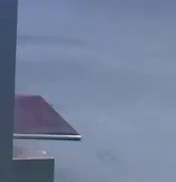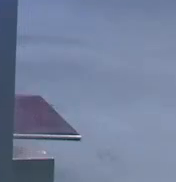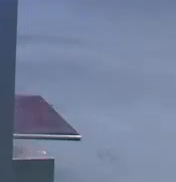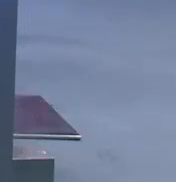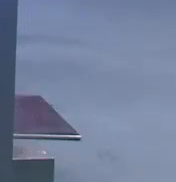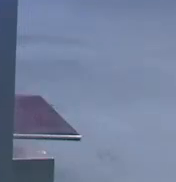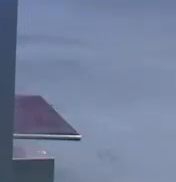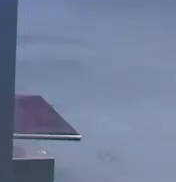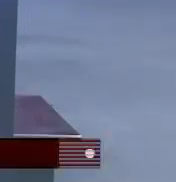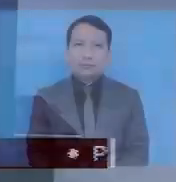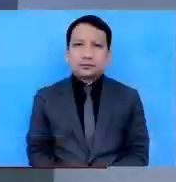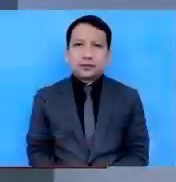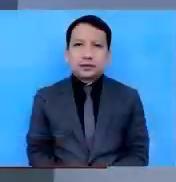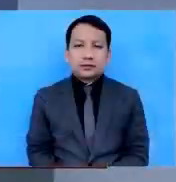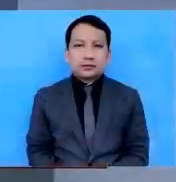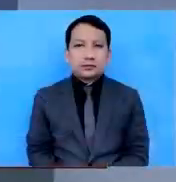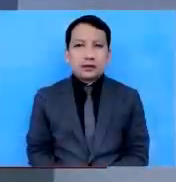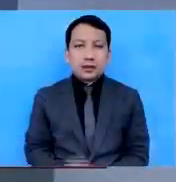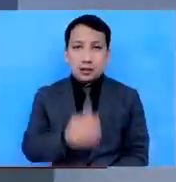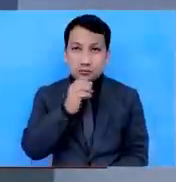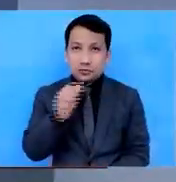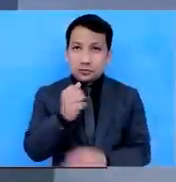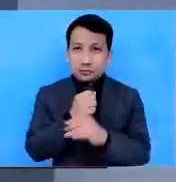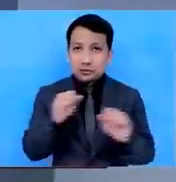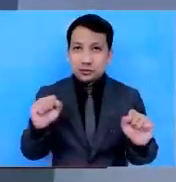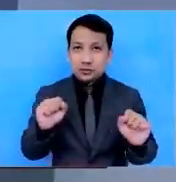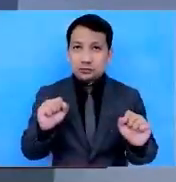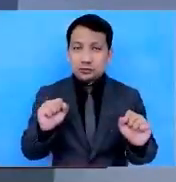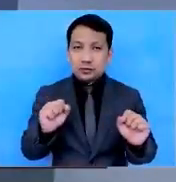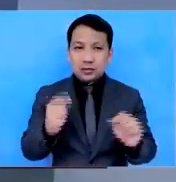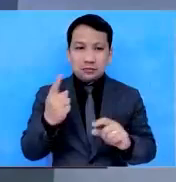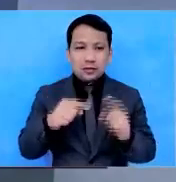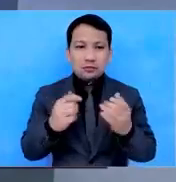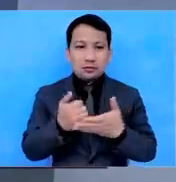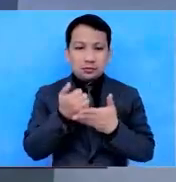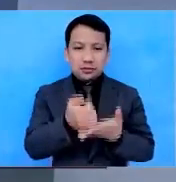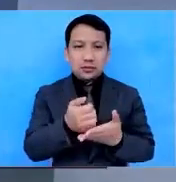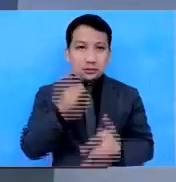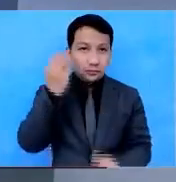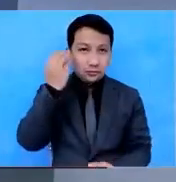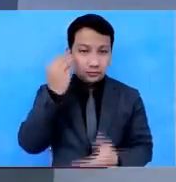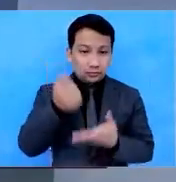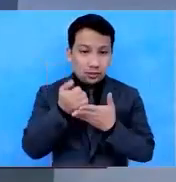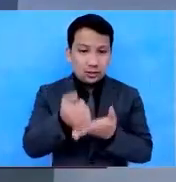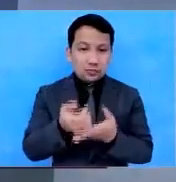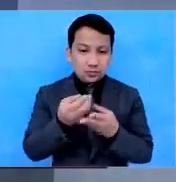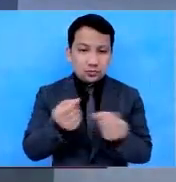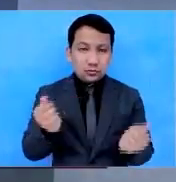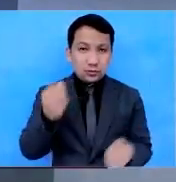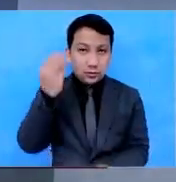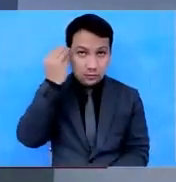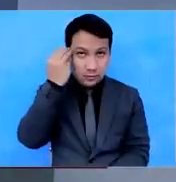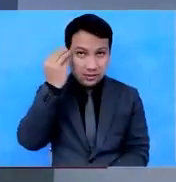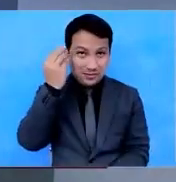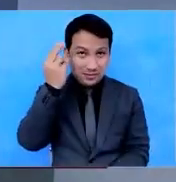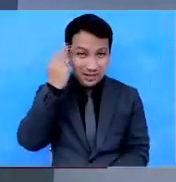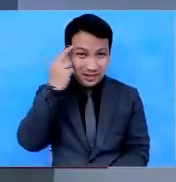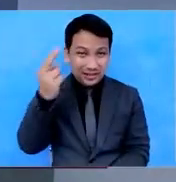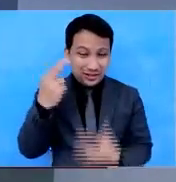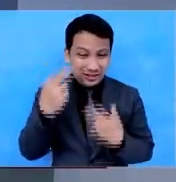Hindi lamang pansiguridad kundi pang mental health din daw ang sinusulong ng mandatory ROTC or Reserved Officers Training Corps sa